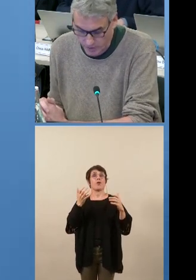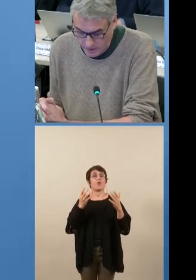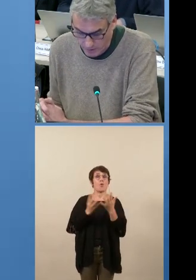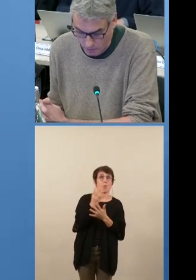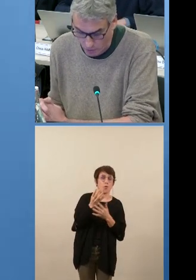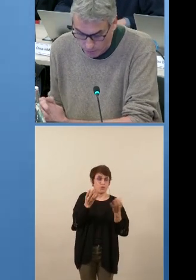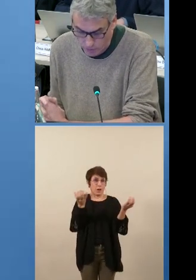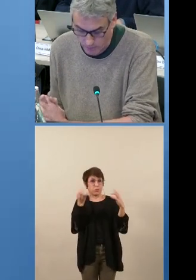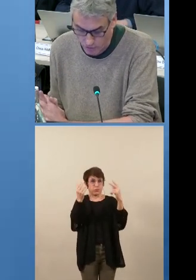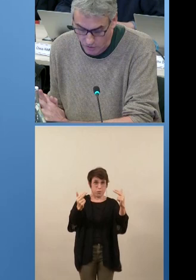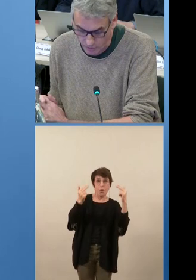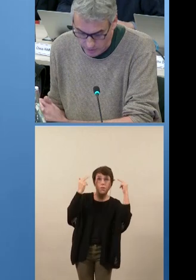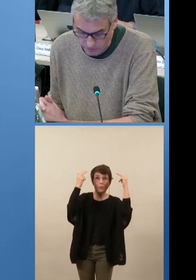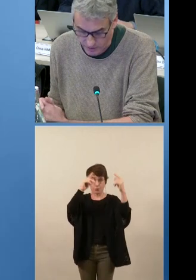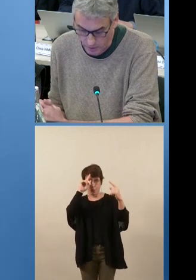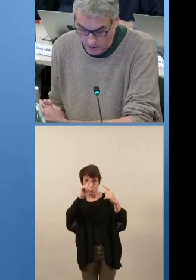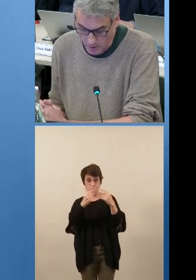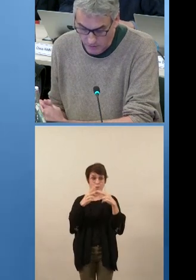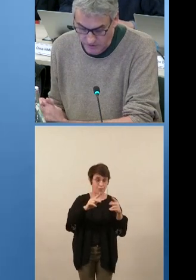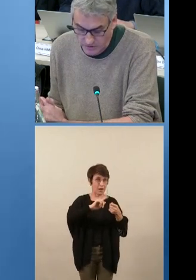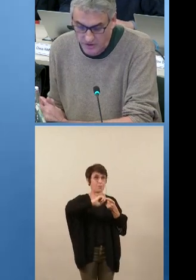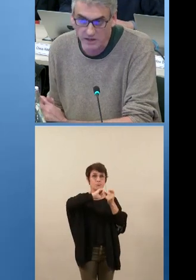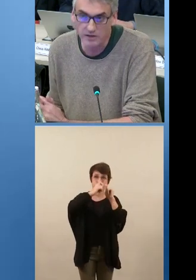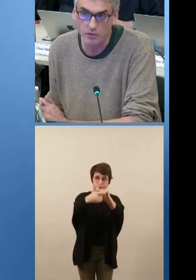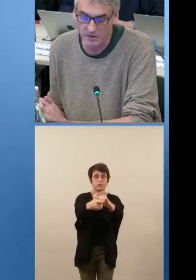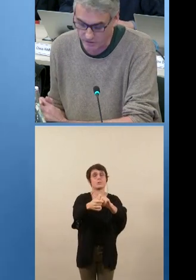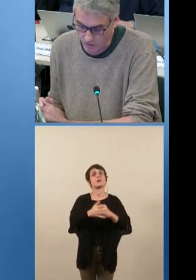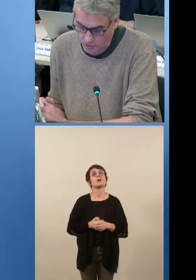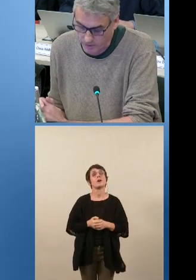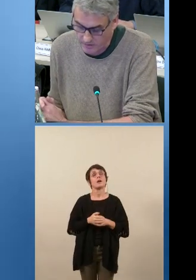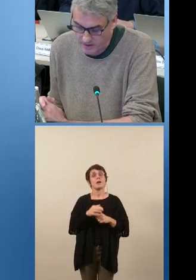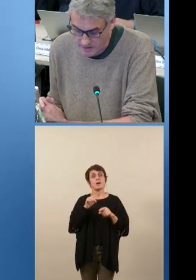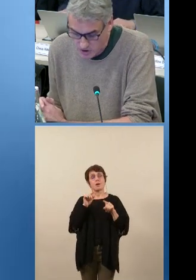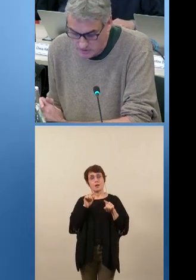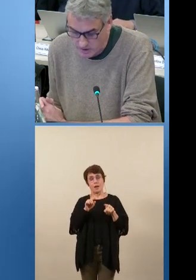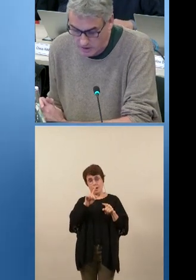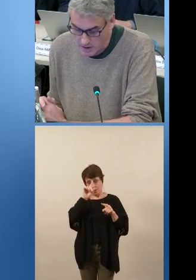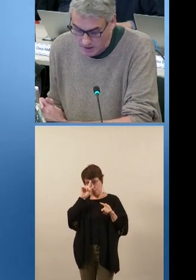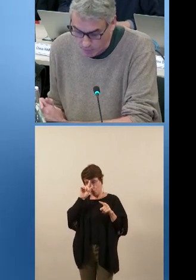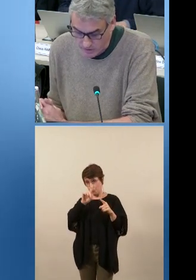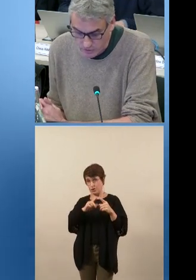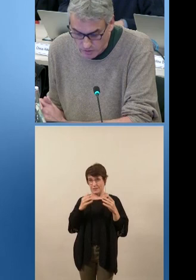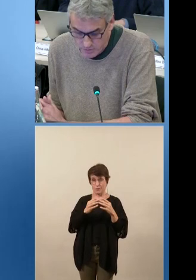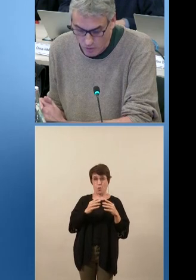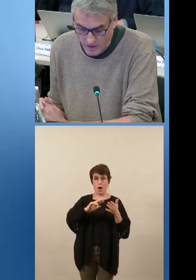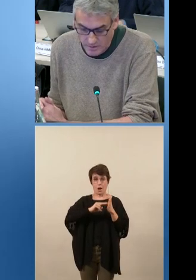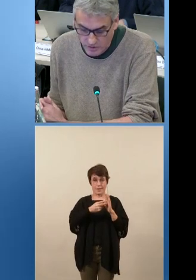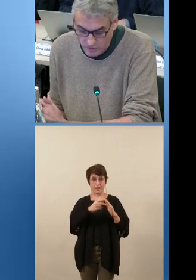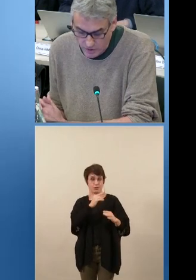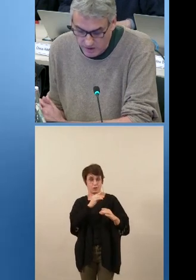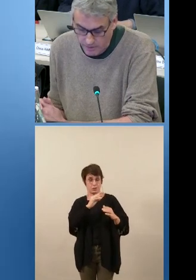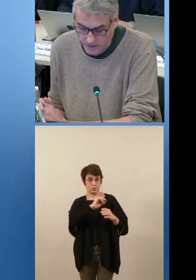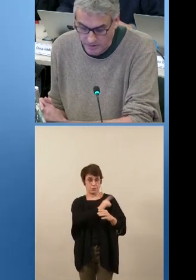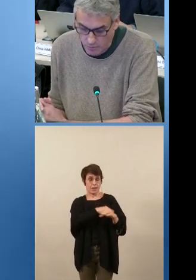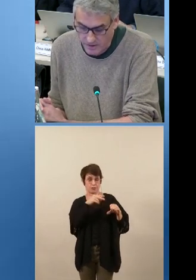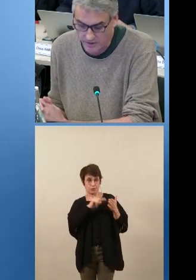déployés dans le but de transformer notre ville ces initiatives qui sont axés sur la sobriété énergétique la politique du logement l'alimentation